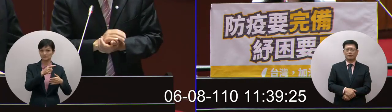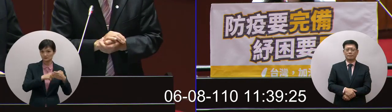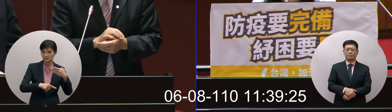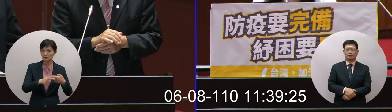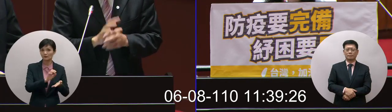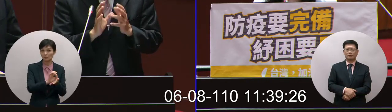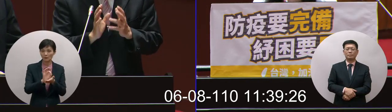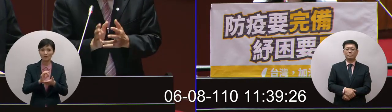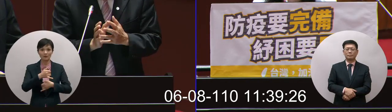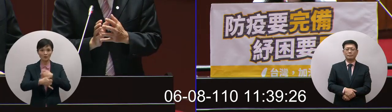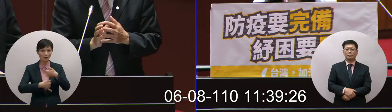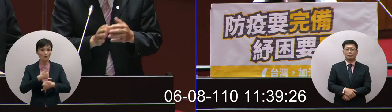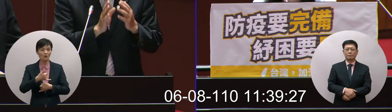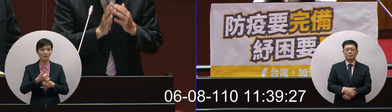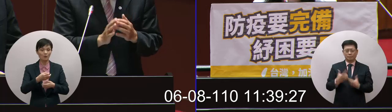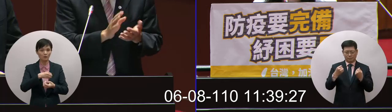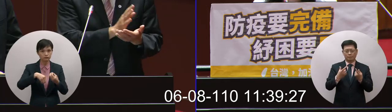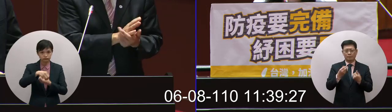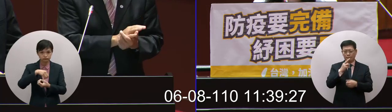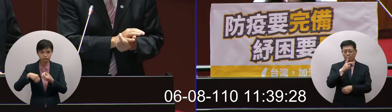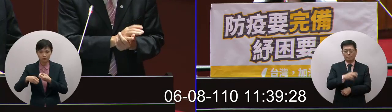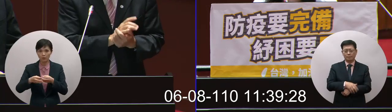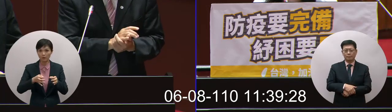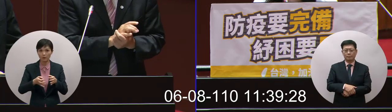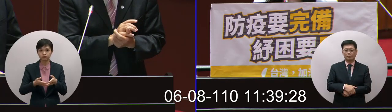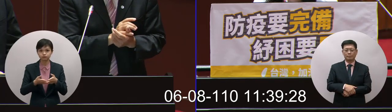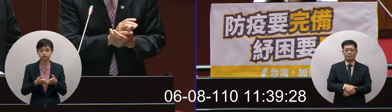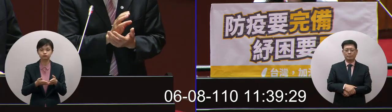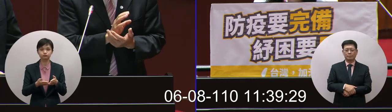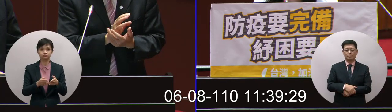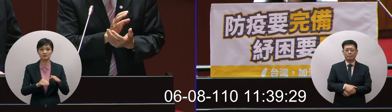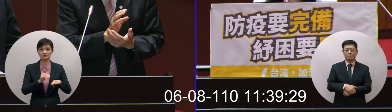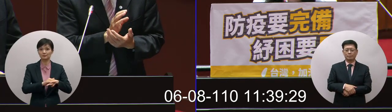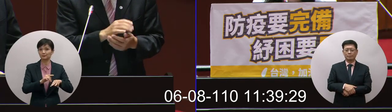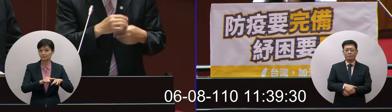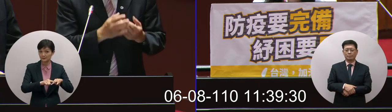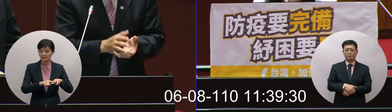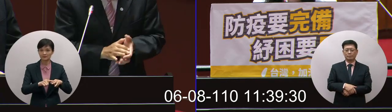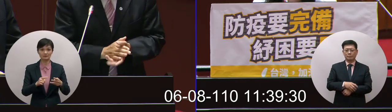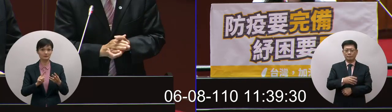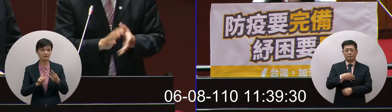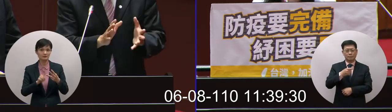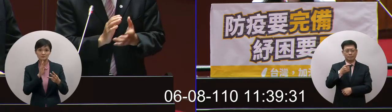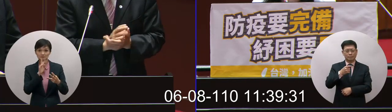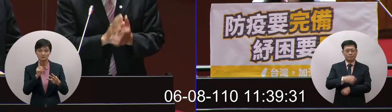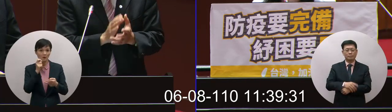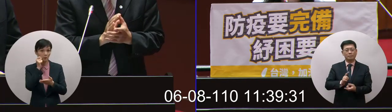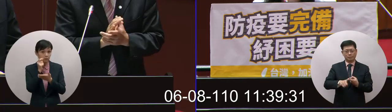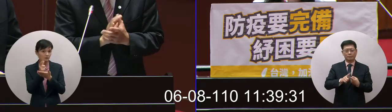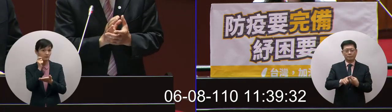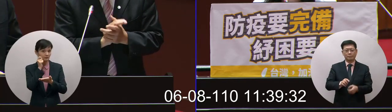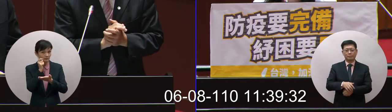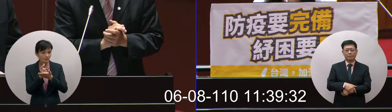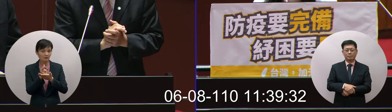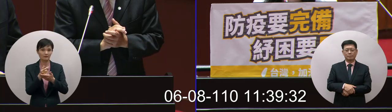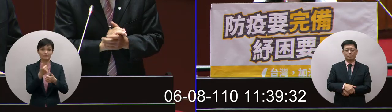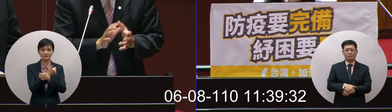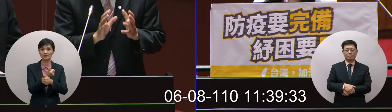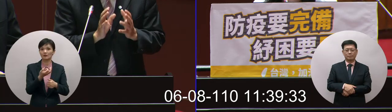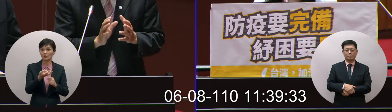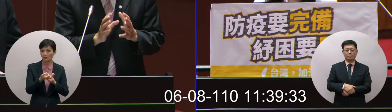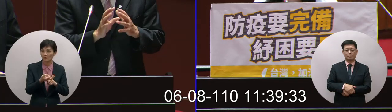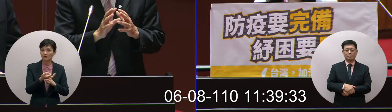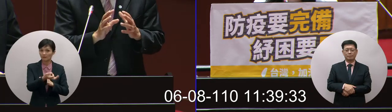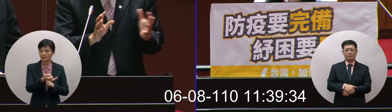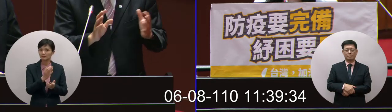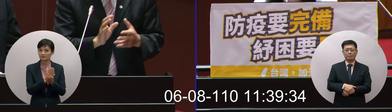或 营运 的成本， 没错。 那之后另外一个就是每个月的。月费，然后我们讲说每个月的代收代办费，